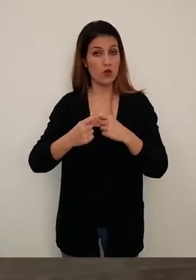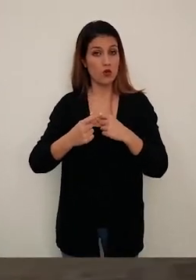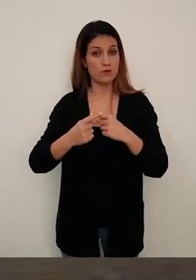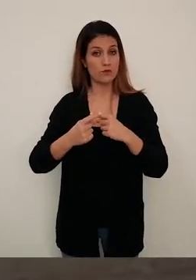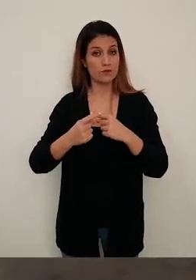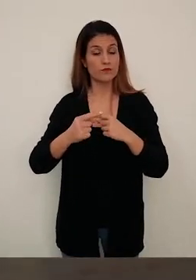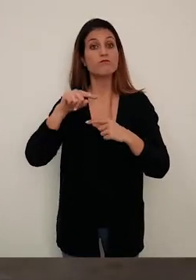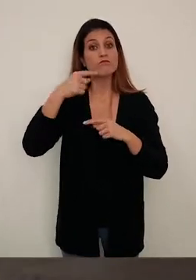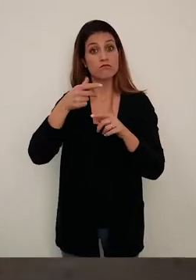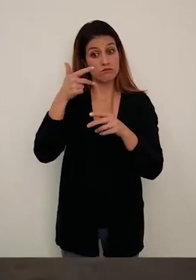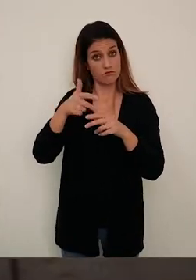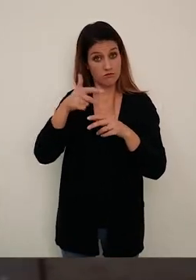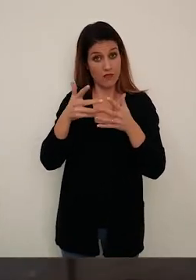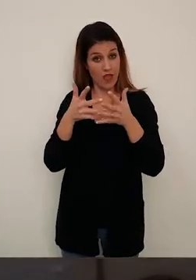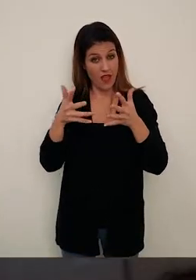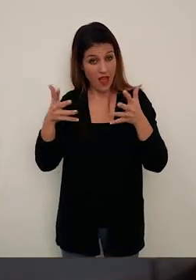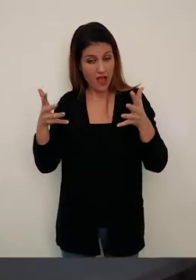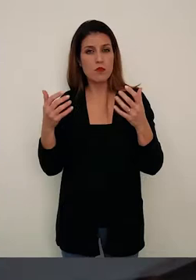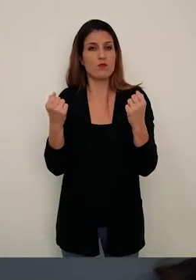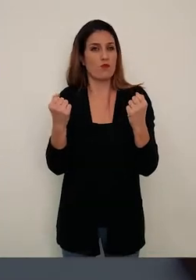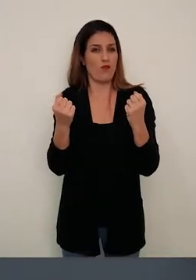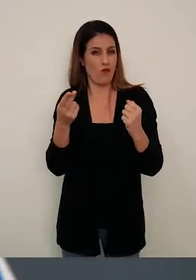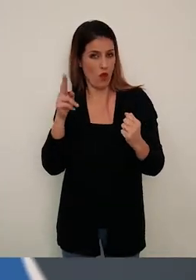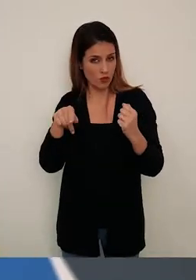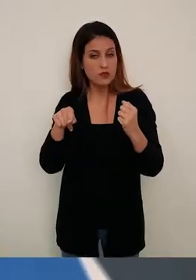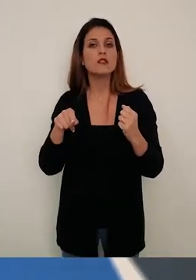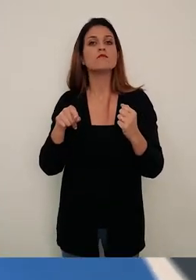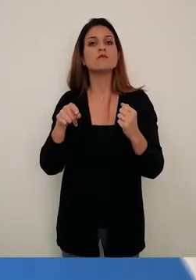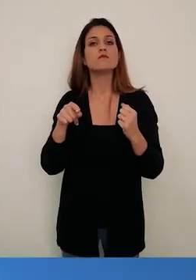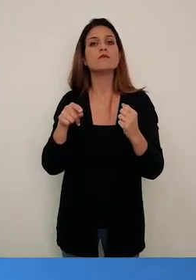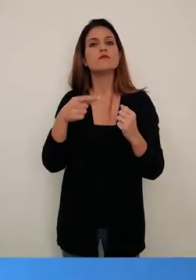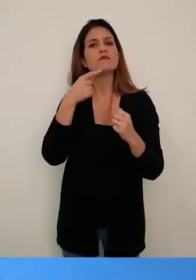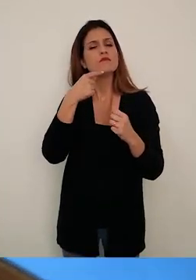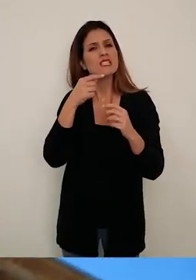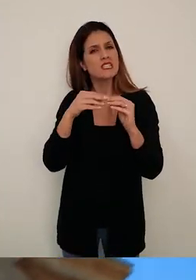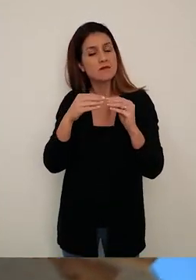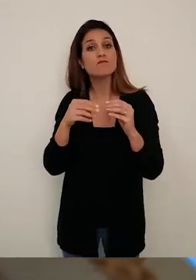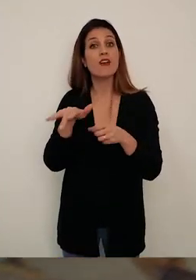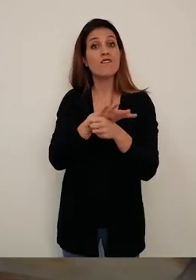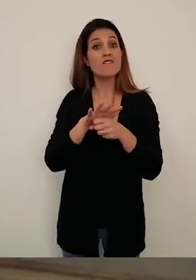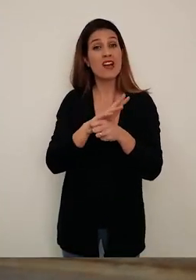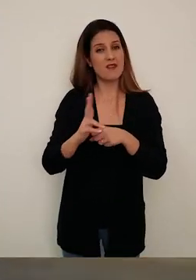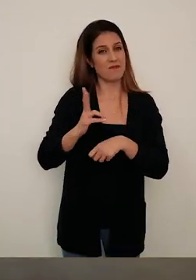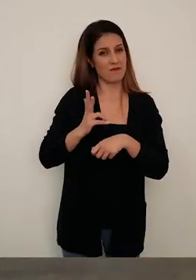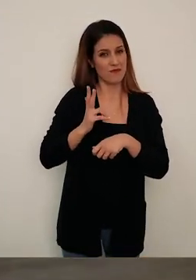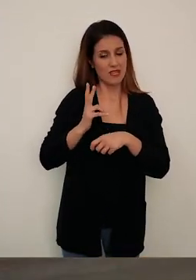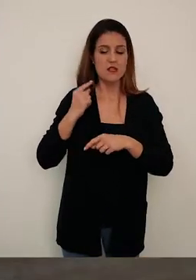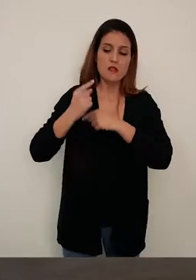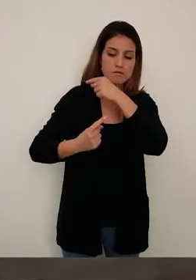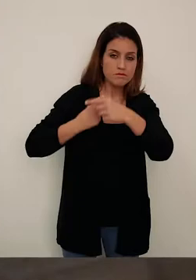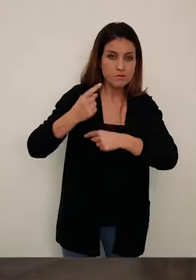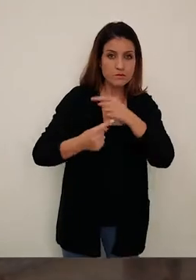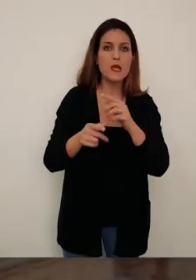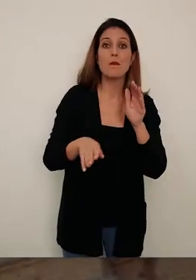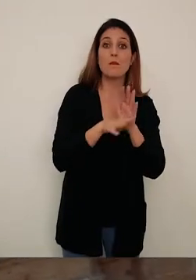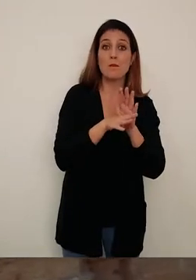opere di ampliamento e consolidamento della fortificazione vennero compiute dai feudatari che si susseguirono nel corso degli anni,